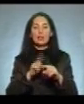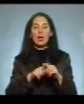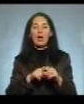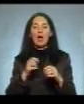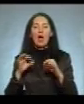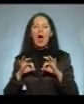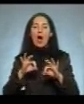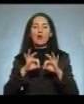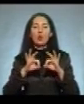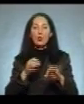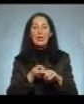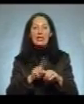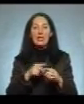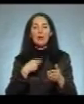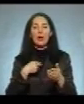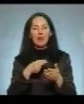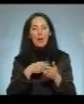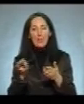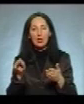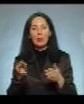ми придбали для